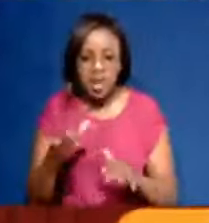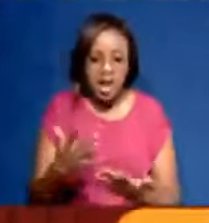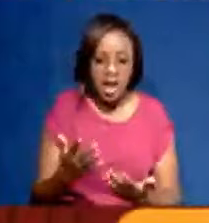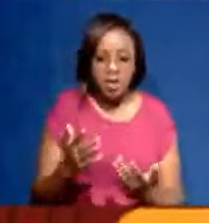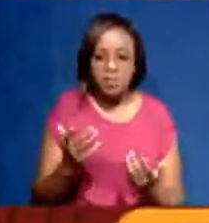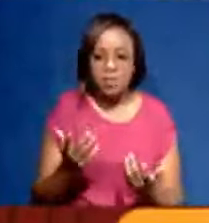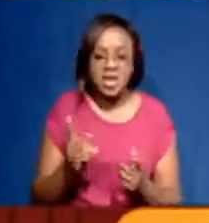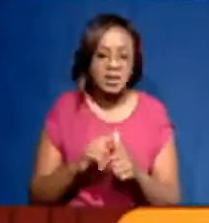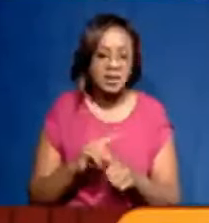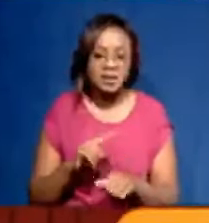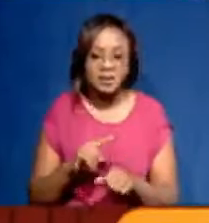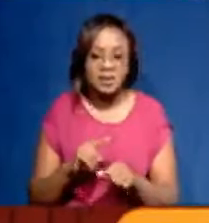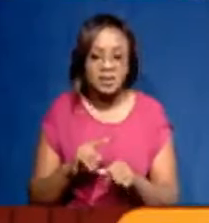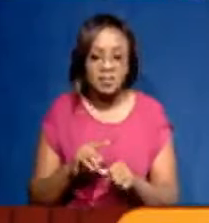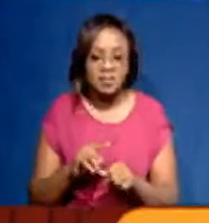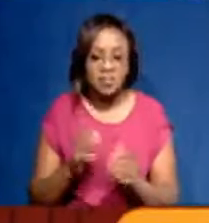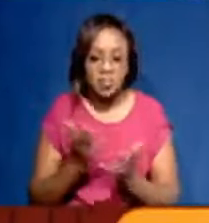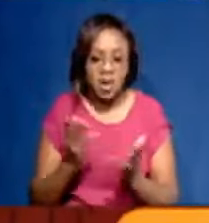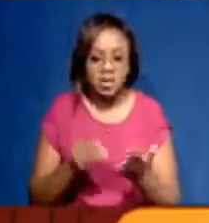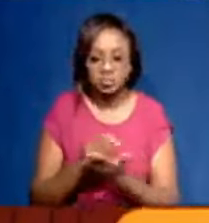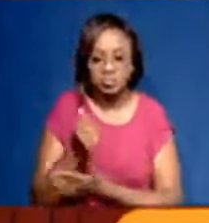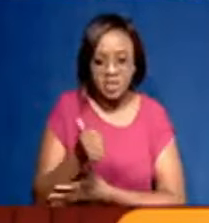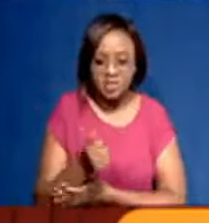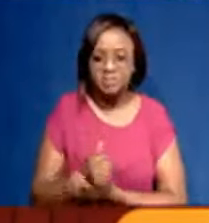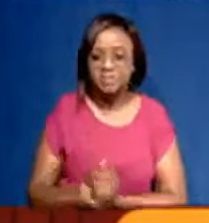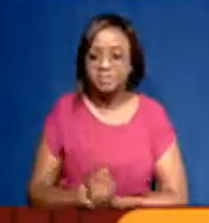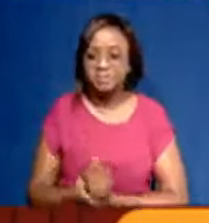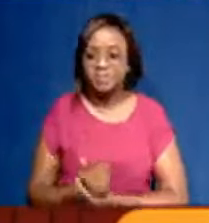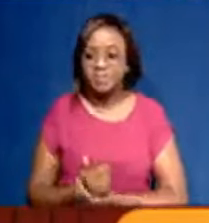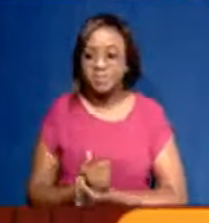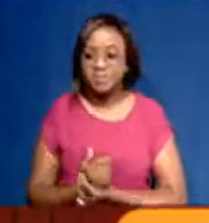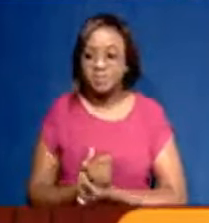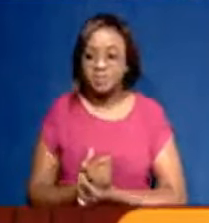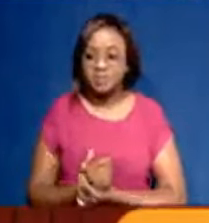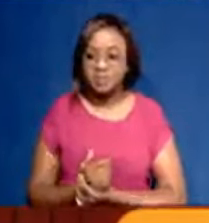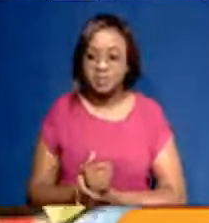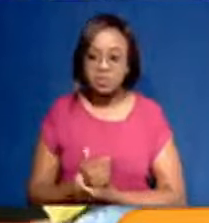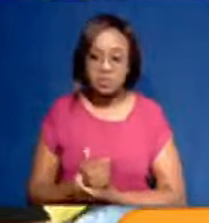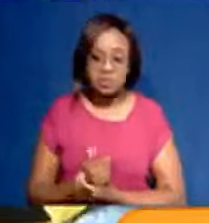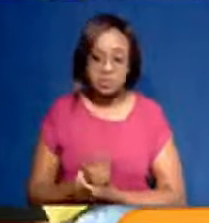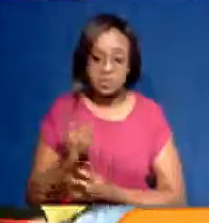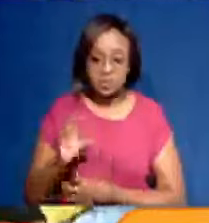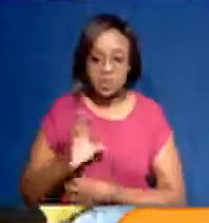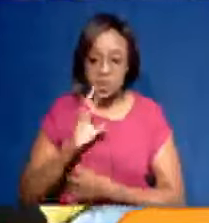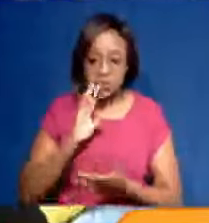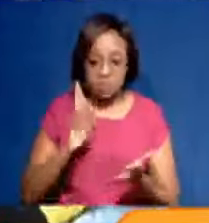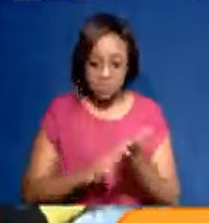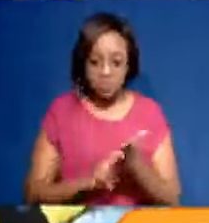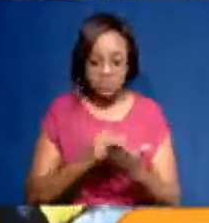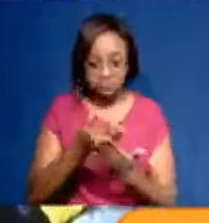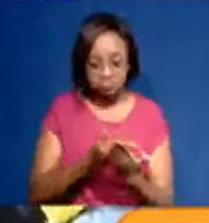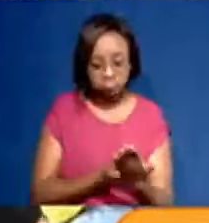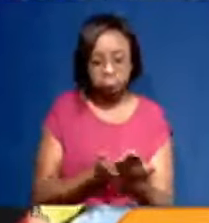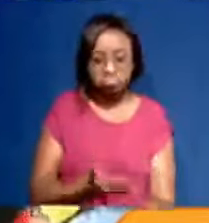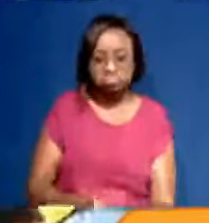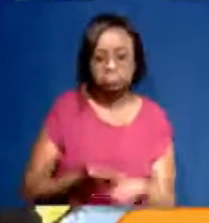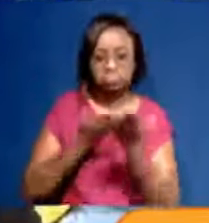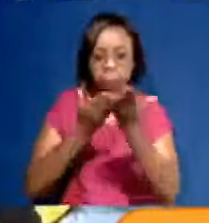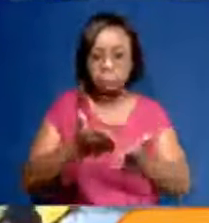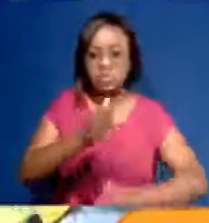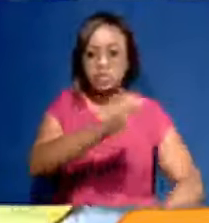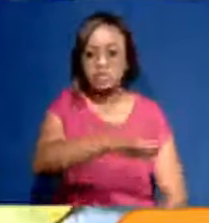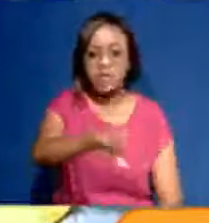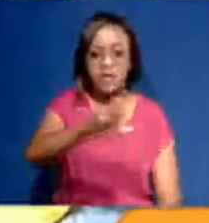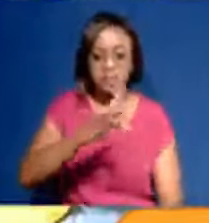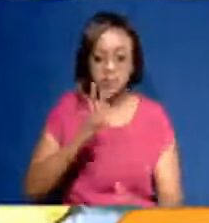itaendelea Jumanne, kabla ya idara ya nyumba kufika mbele ya kamati hizo mbili Jumatano. Ripoti hiyo itawasilishwa bungeni na